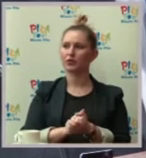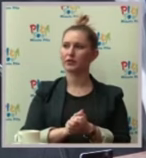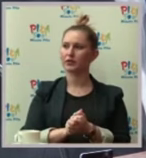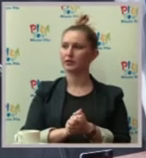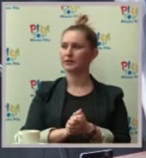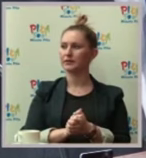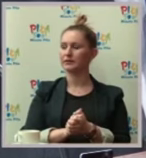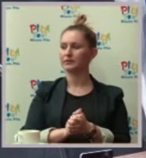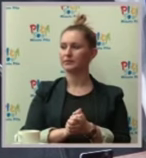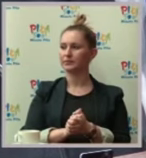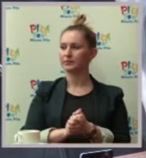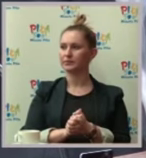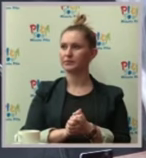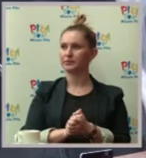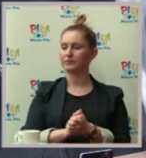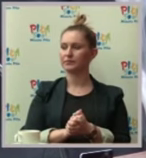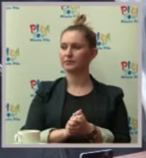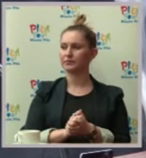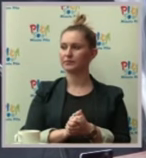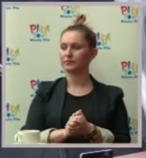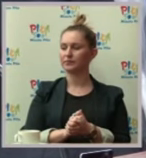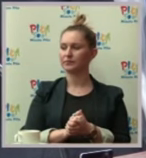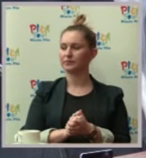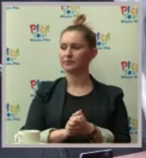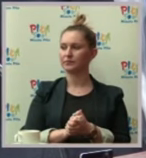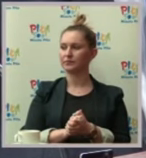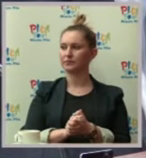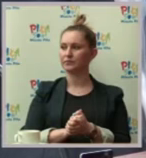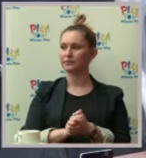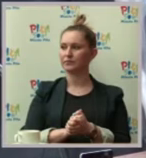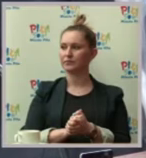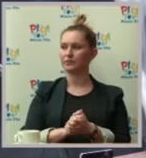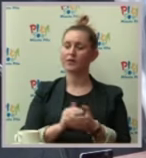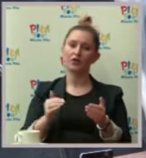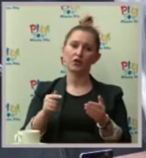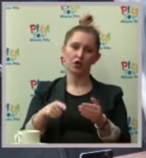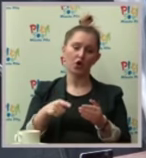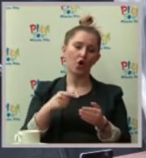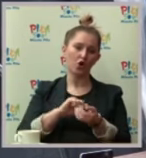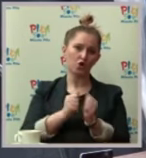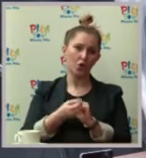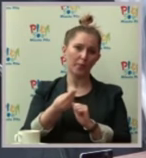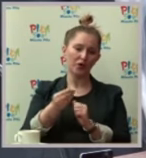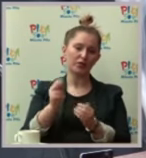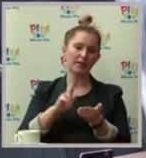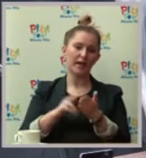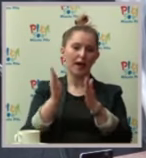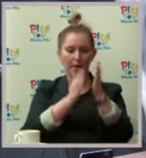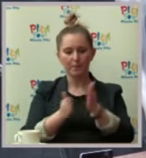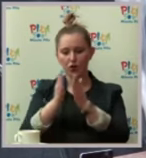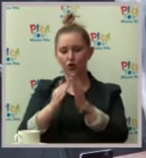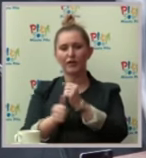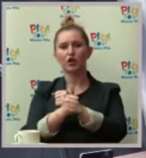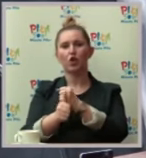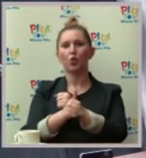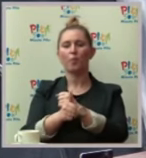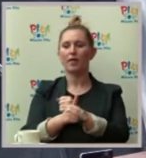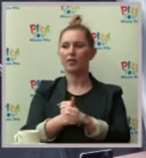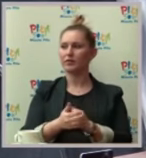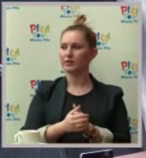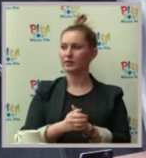właśnie z przygotowaniem dokumentacji wszystkich niezbędnych audytów. I to zadanie również zostało zapisane